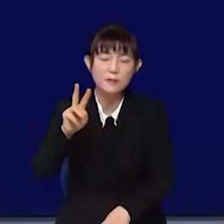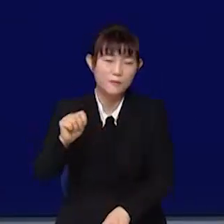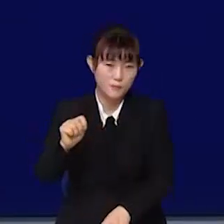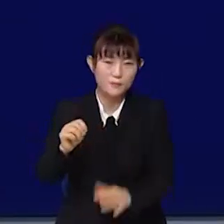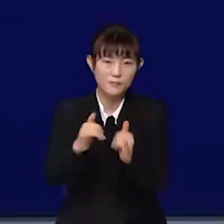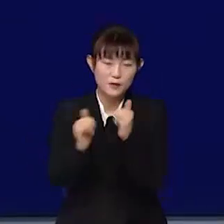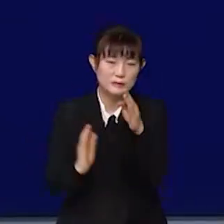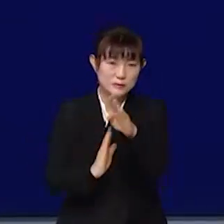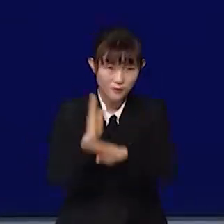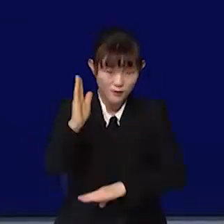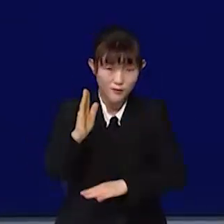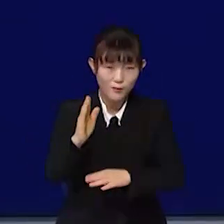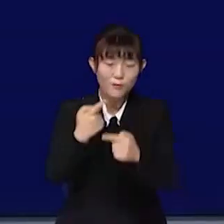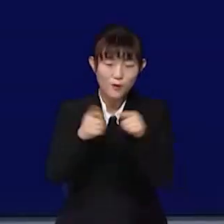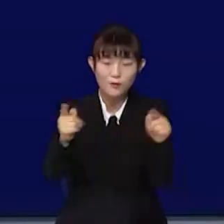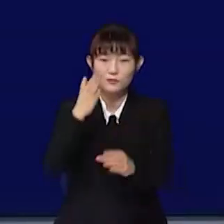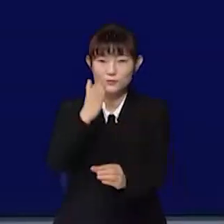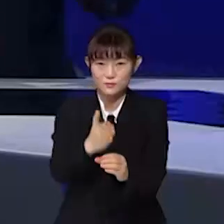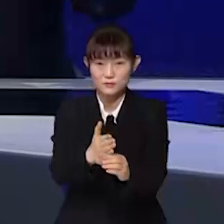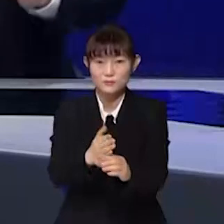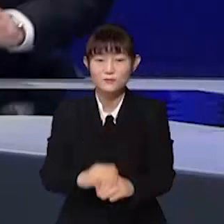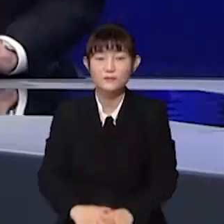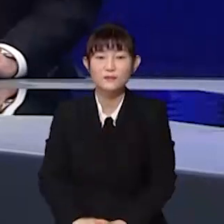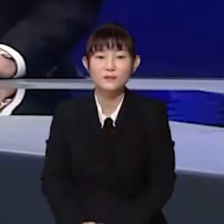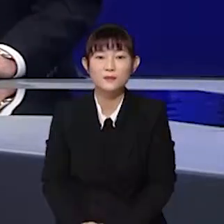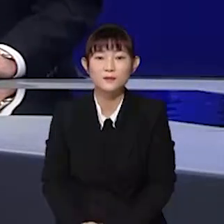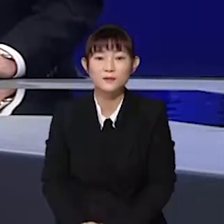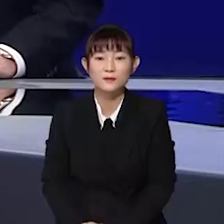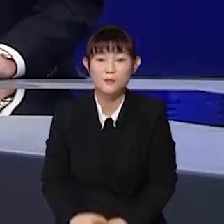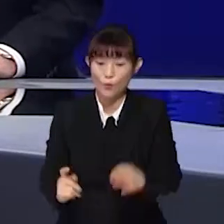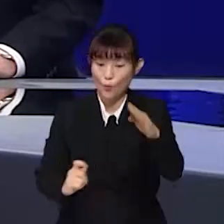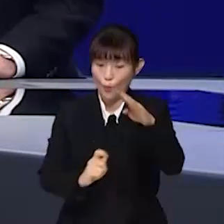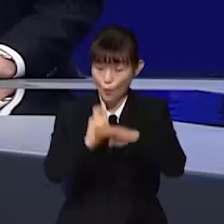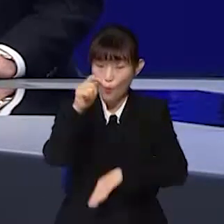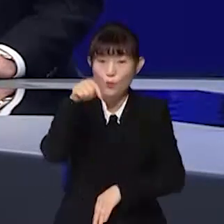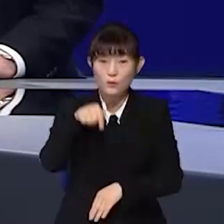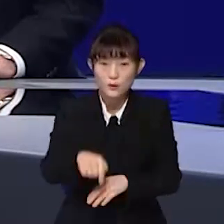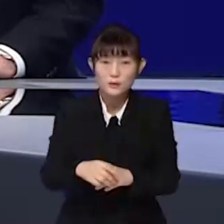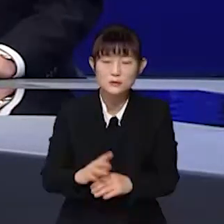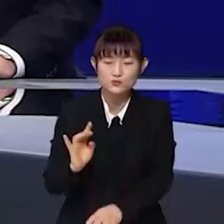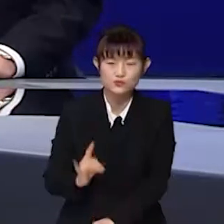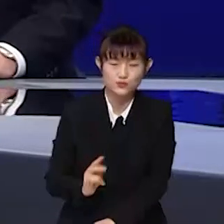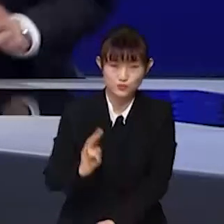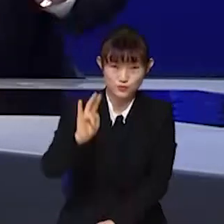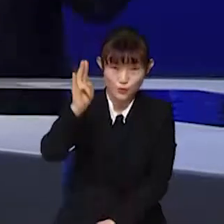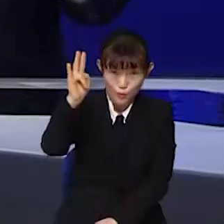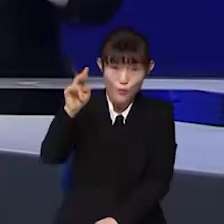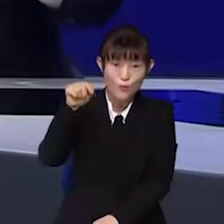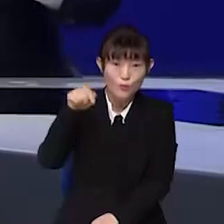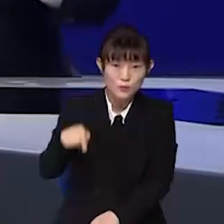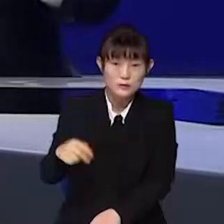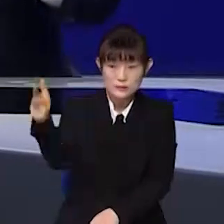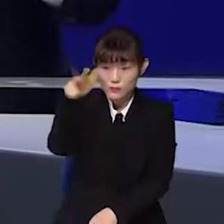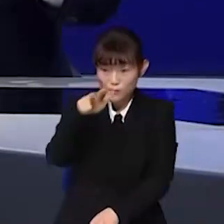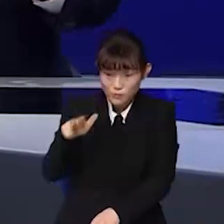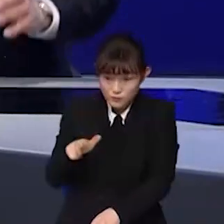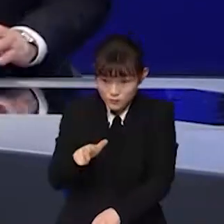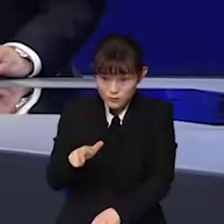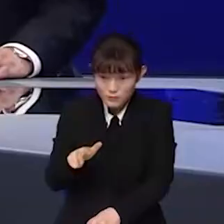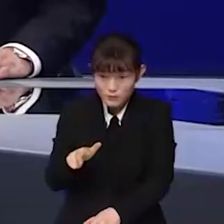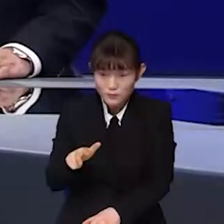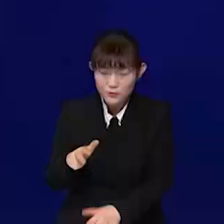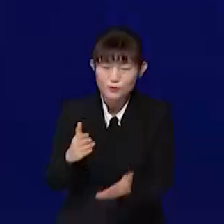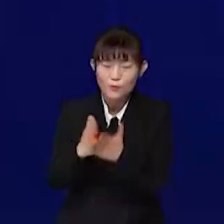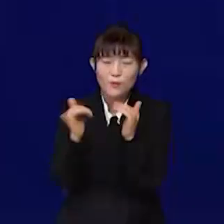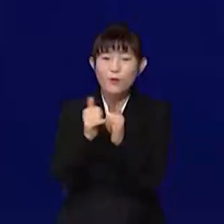넘는다 이렇게 지금 분석을 하고 있습니다. 그 우리 고흥에가 드론 공역이 전국에서 가장 높습니다.